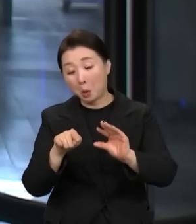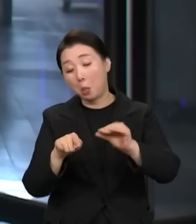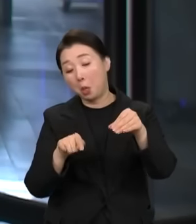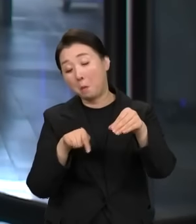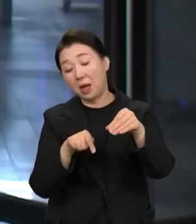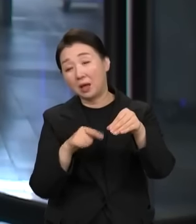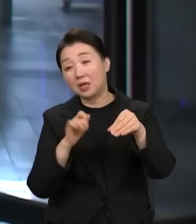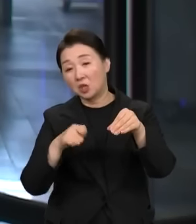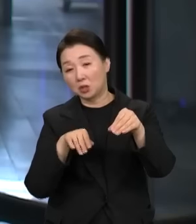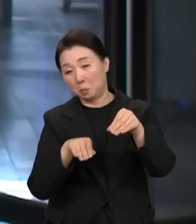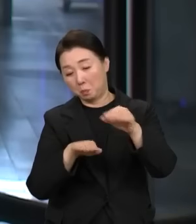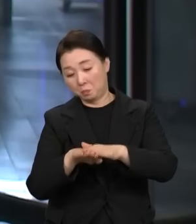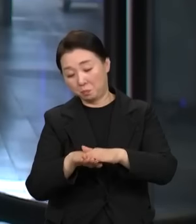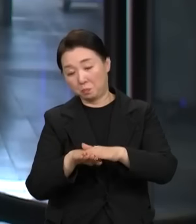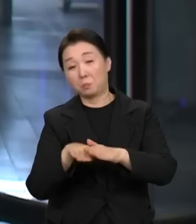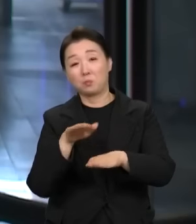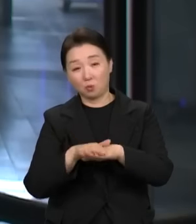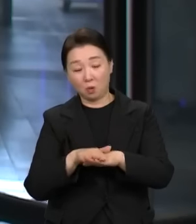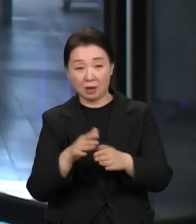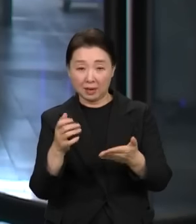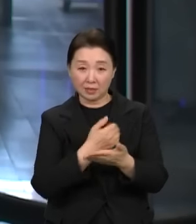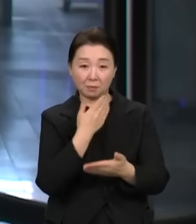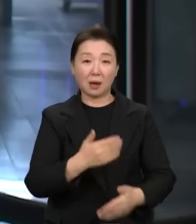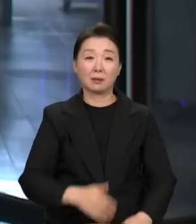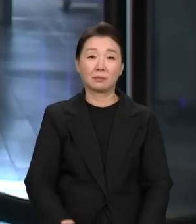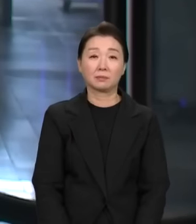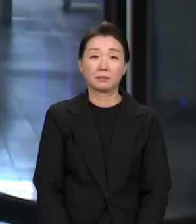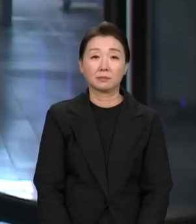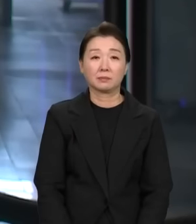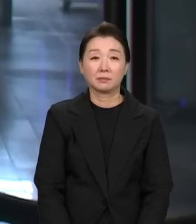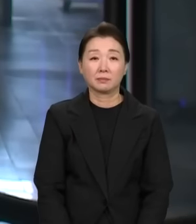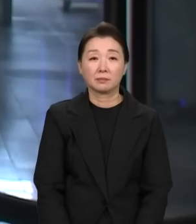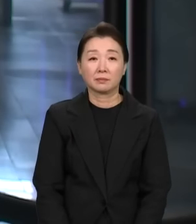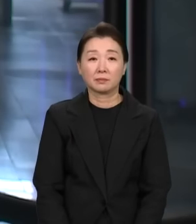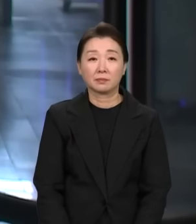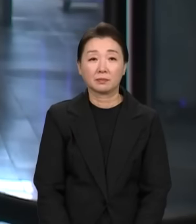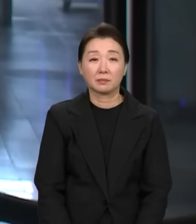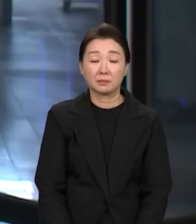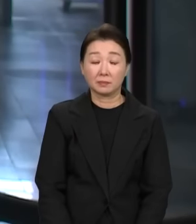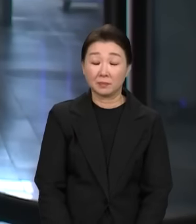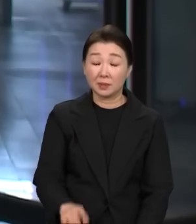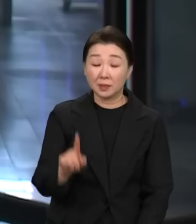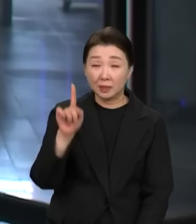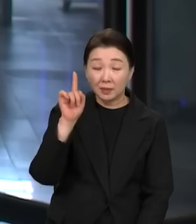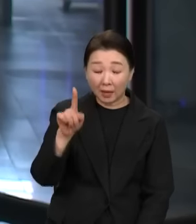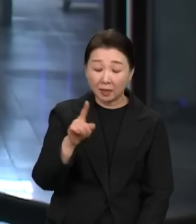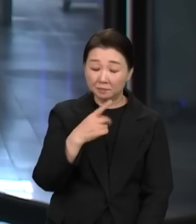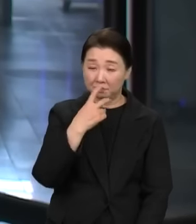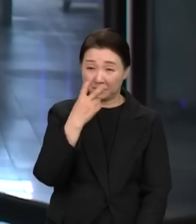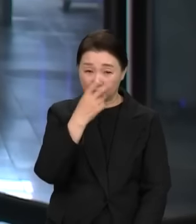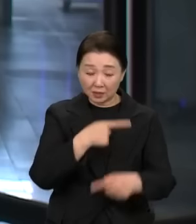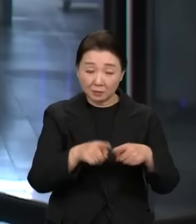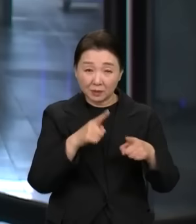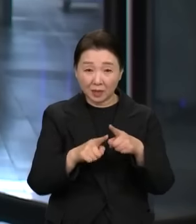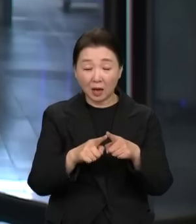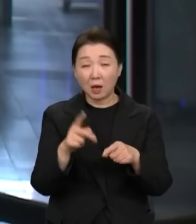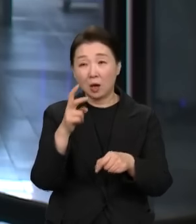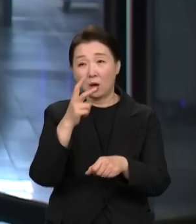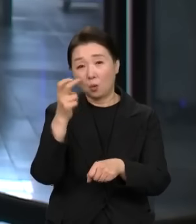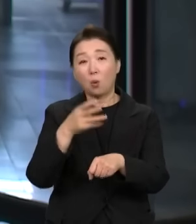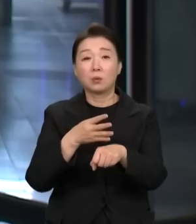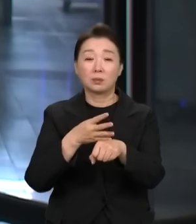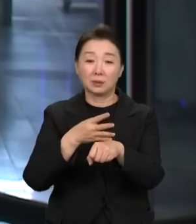열쇠를 끼워서 숨겨놨었다. 충분히 가져갈 수 있다. 이렇게 맞섰습니다. 심사가 내일 오후 4시에 있고요. 그 법원이